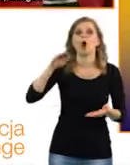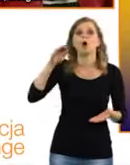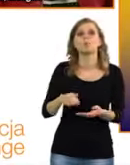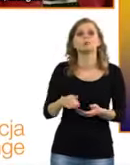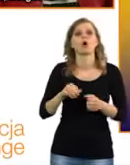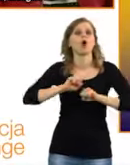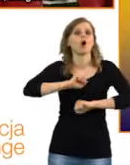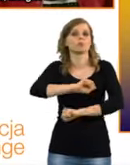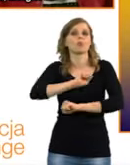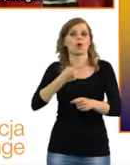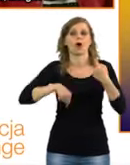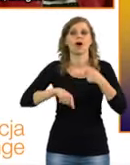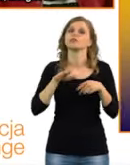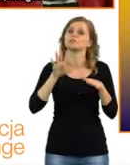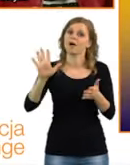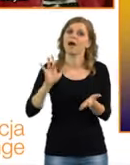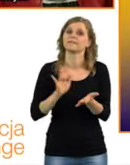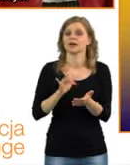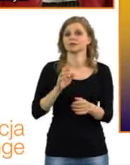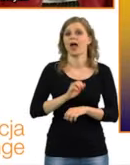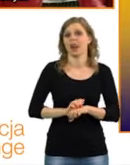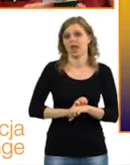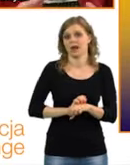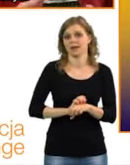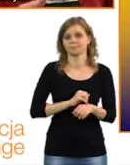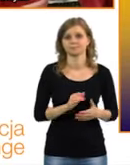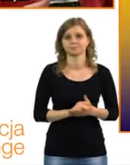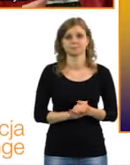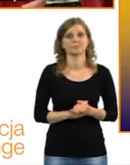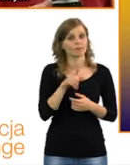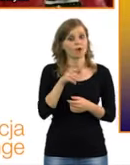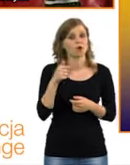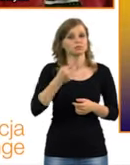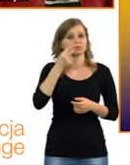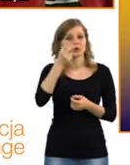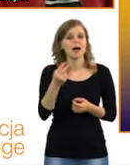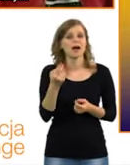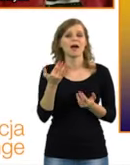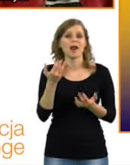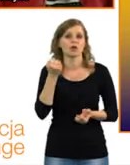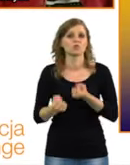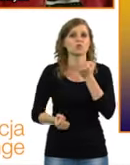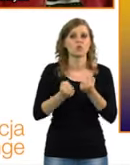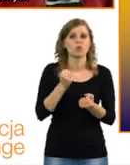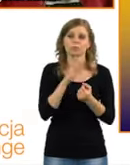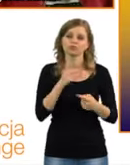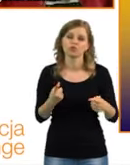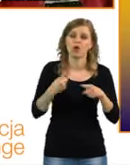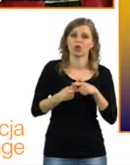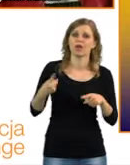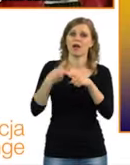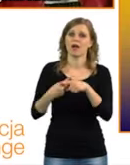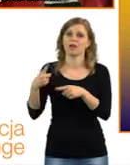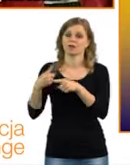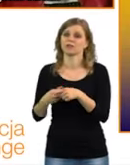obniżona odporność organizmu i alergie. Czyli proszę zobaczyć, ile trudności dodatkowych